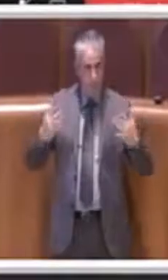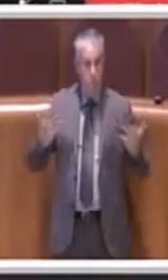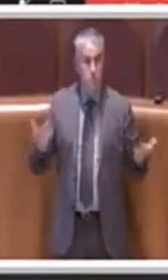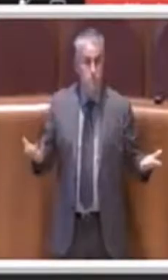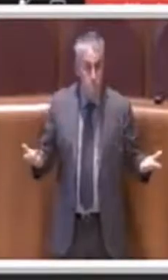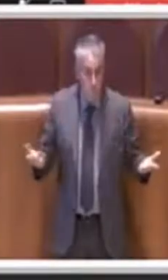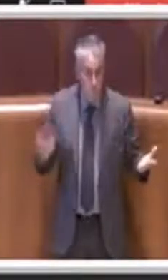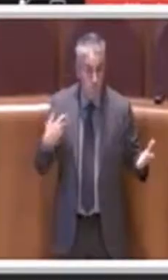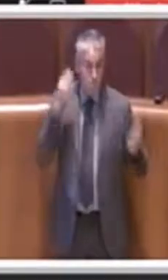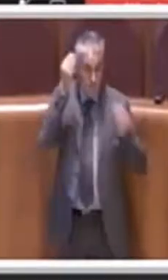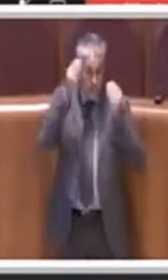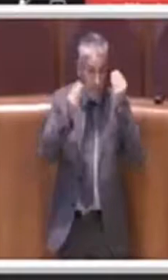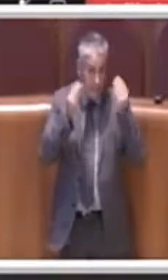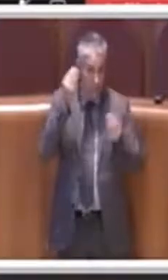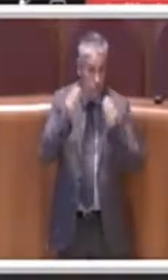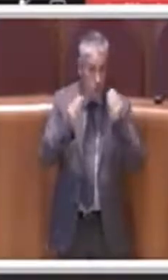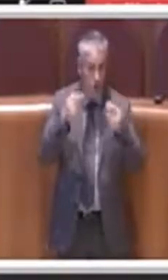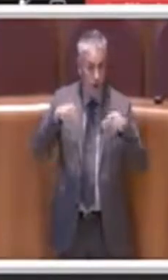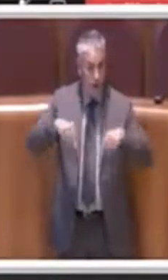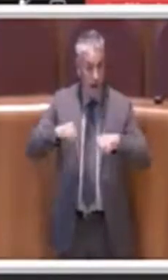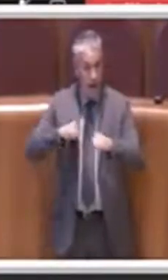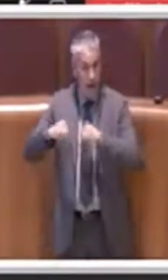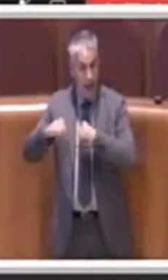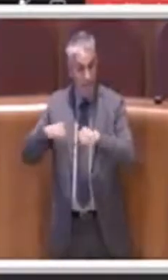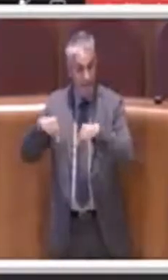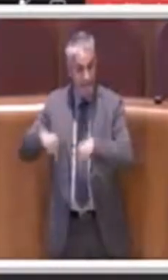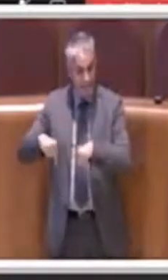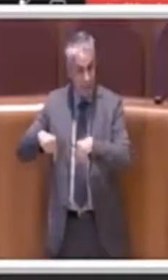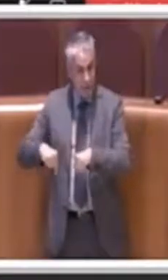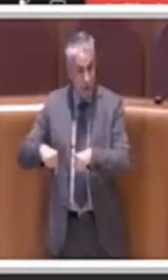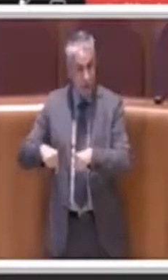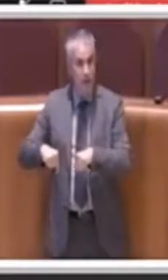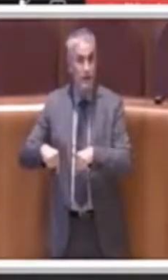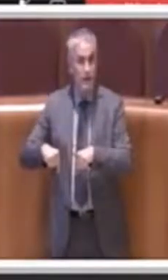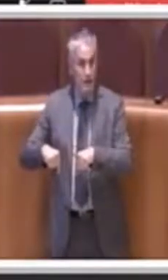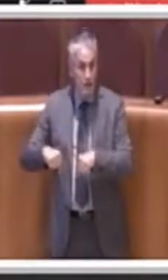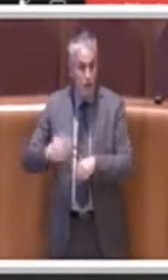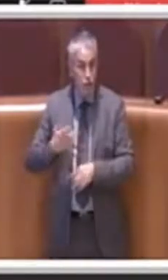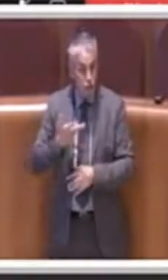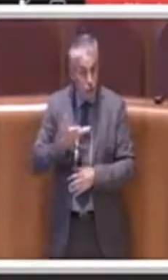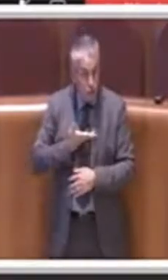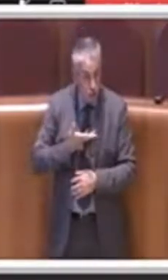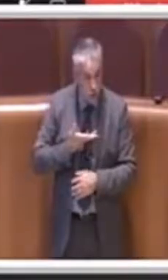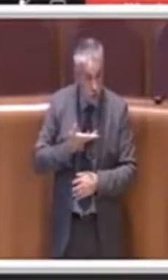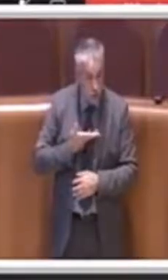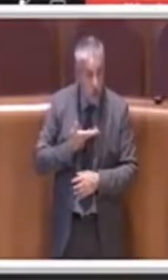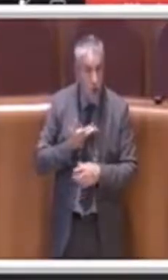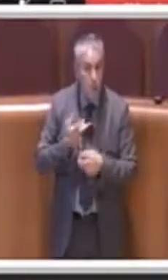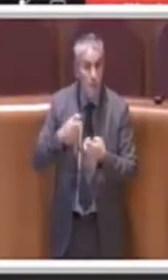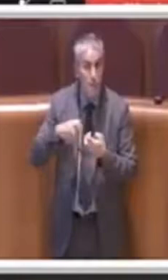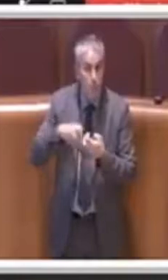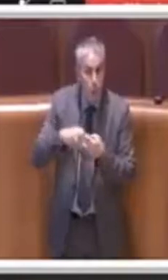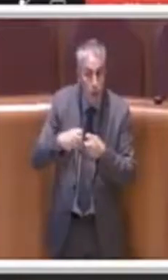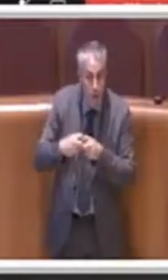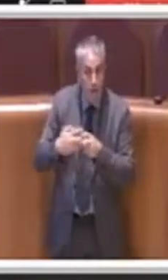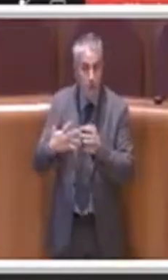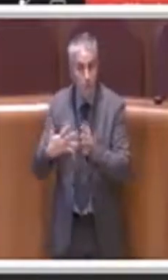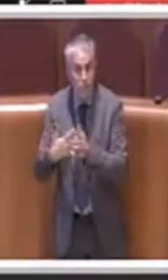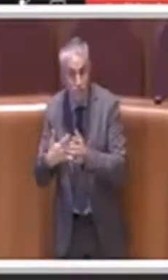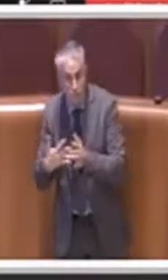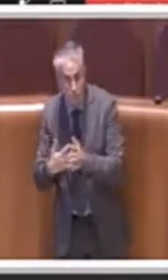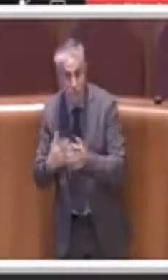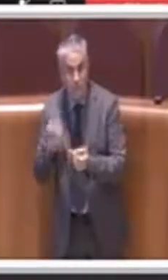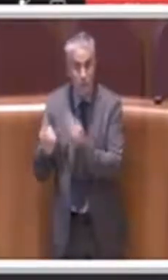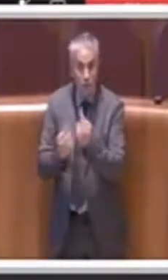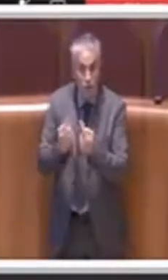punto di vista, dire che in questa amministrazione ci siano stati problemi o questioni legate a